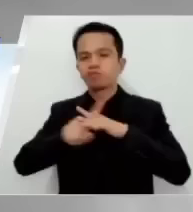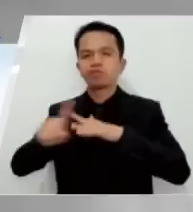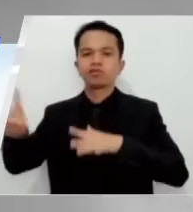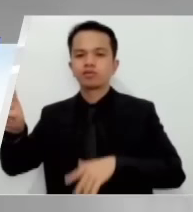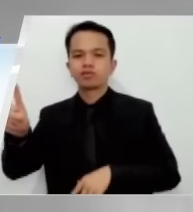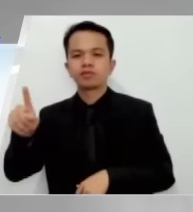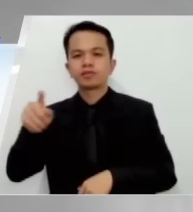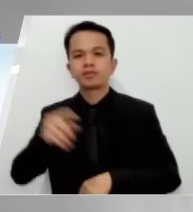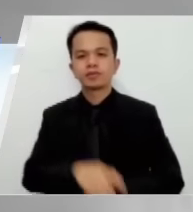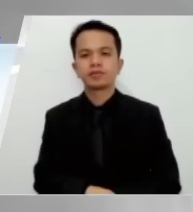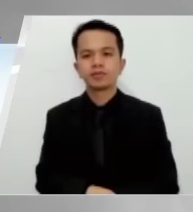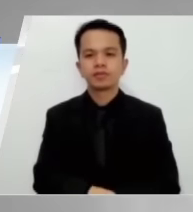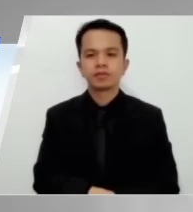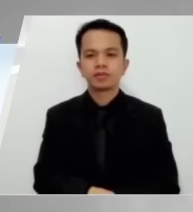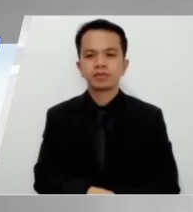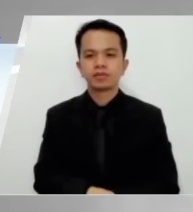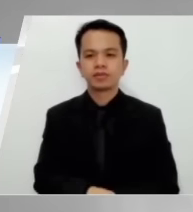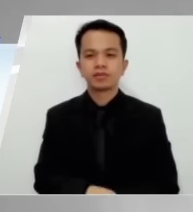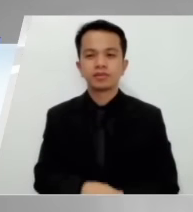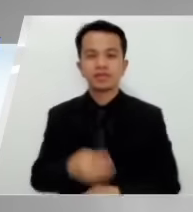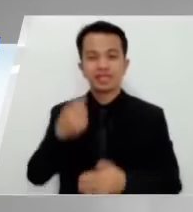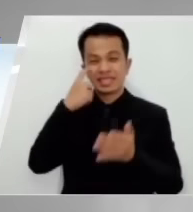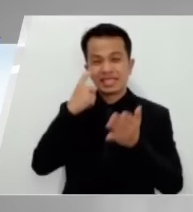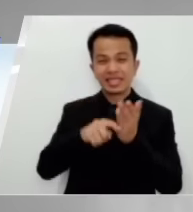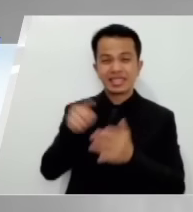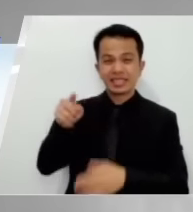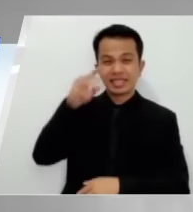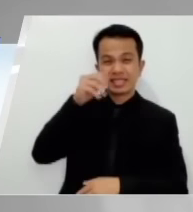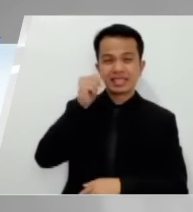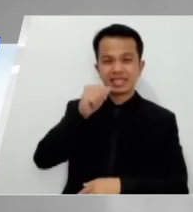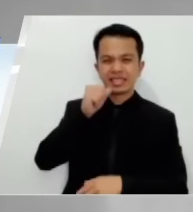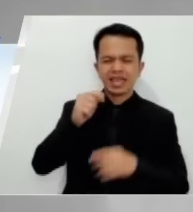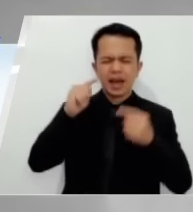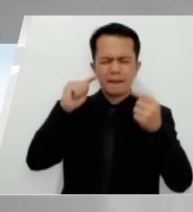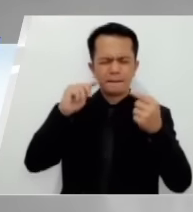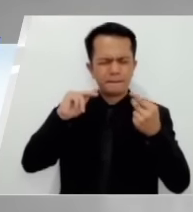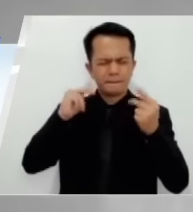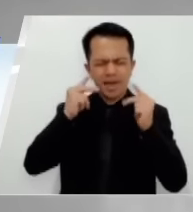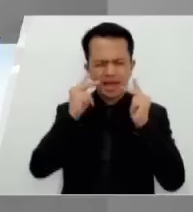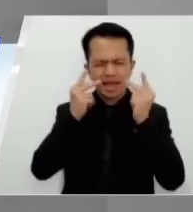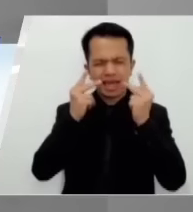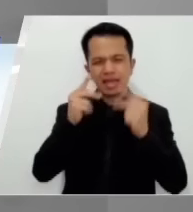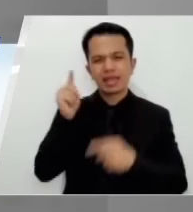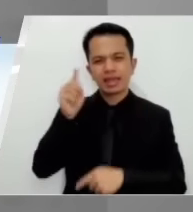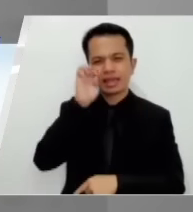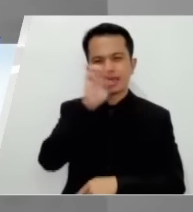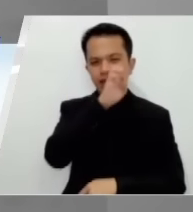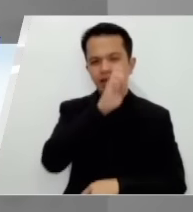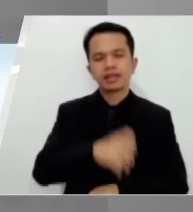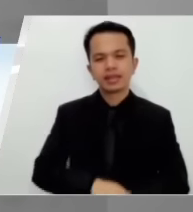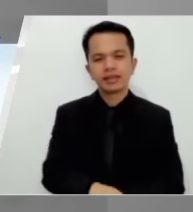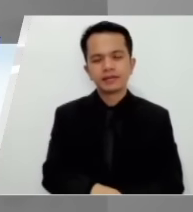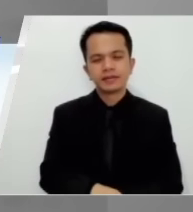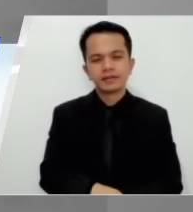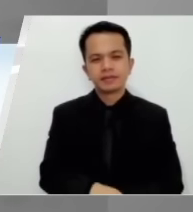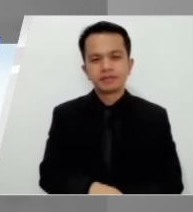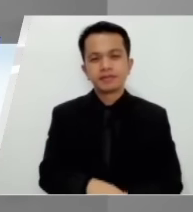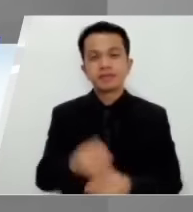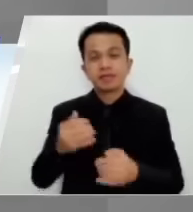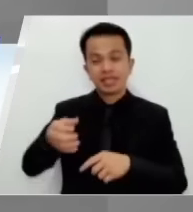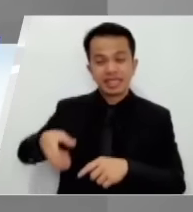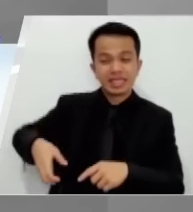palayo kita sa reaksyon ng babae ang sakit ang isinaboy kasi